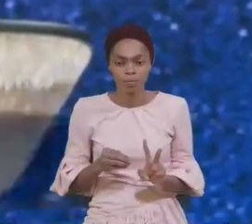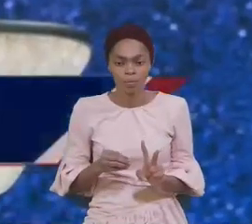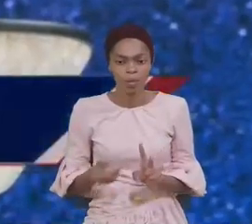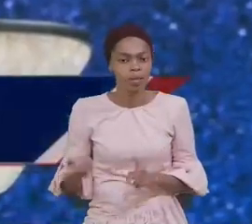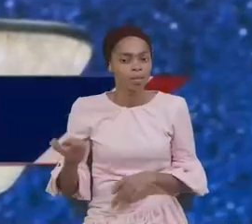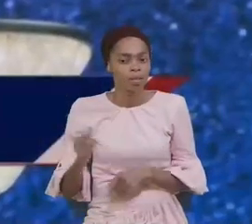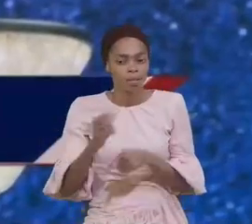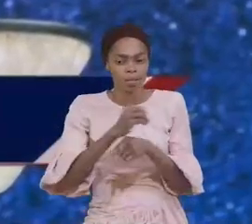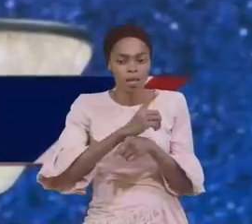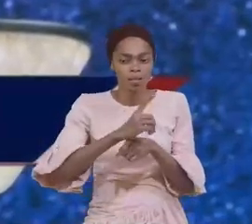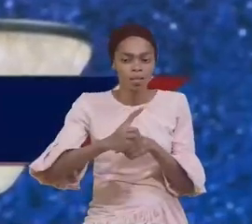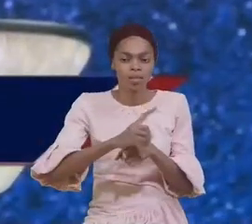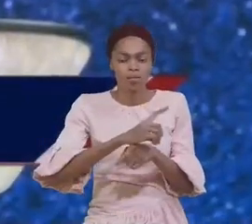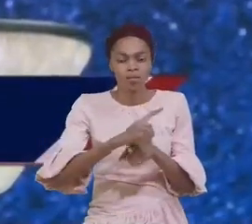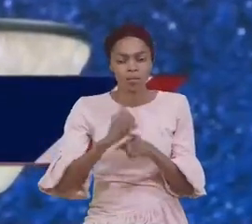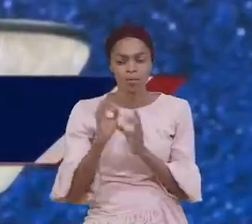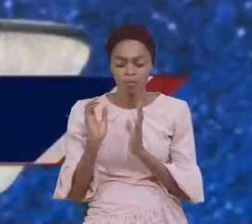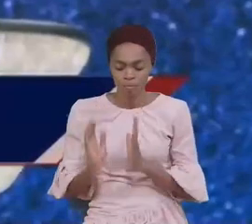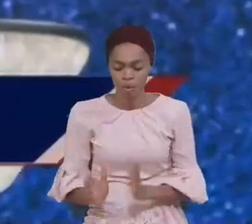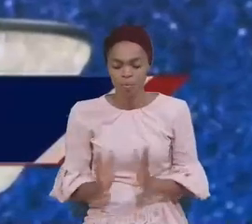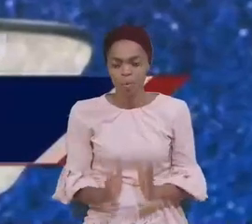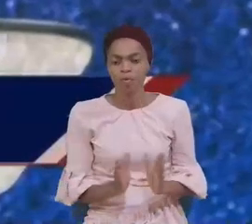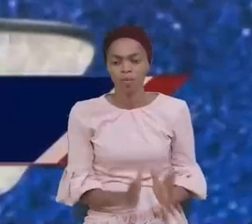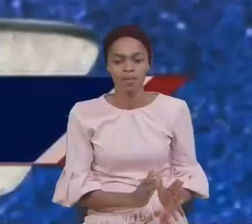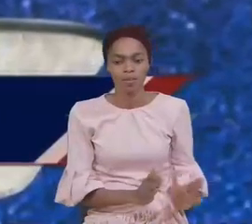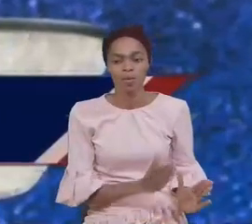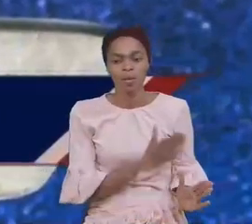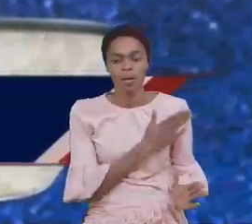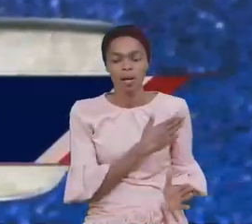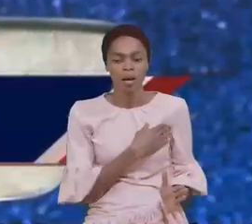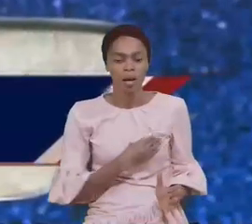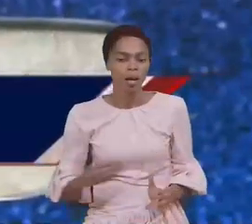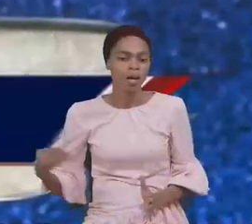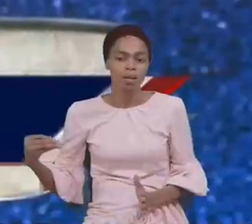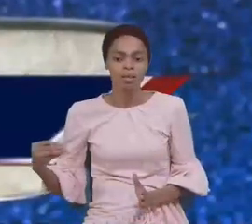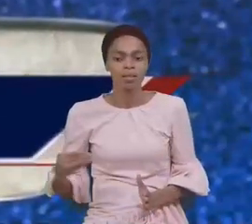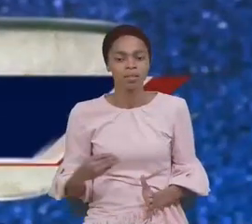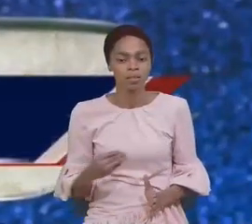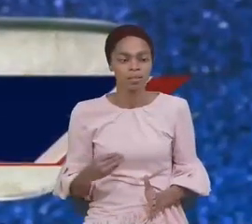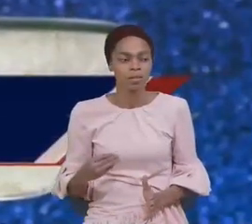est la préparation, leur préparation diligente